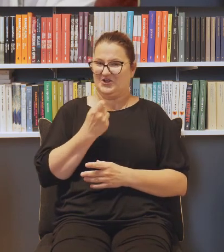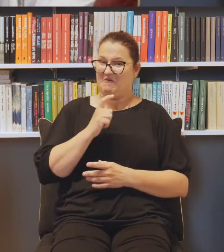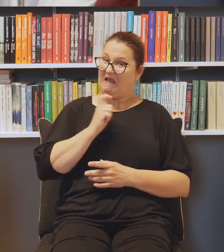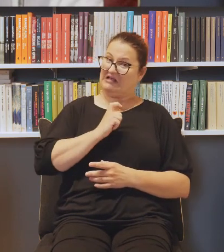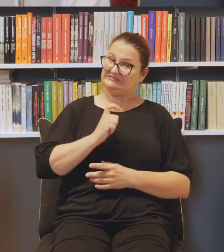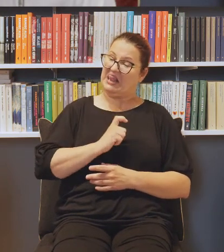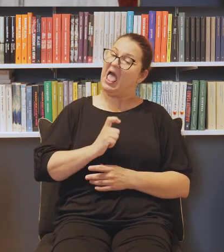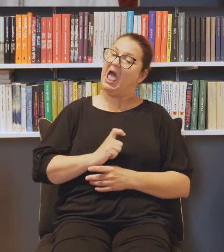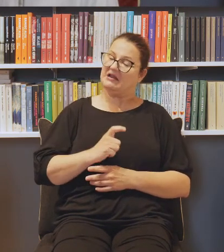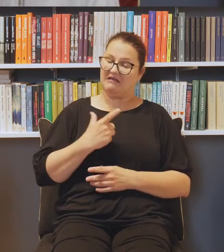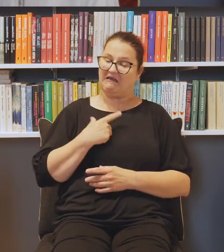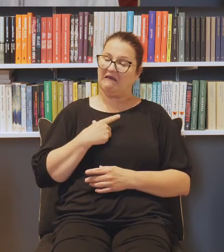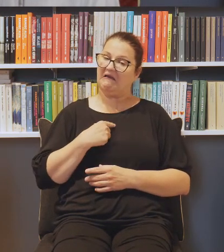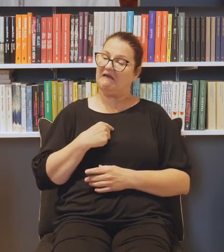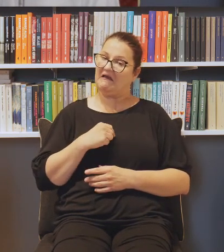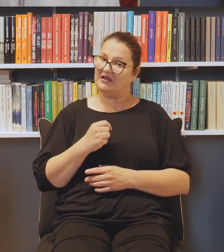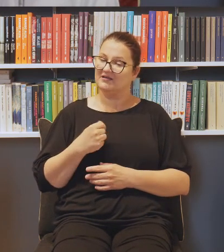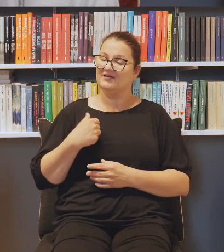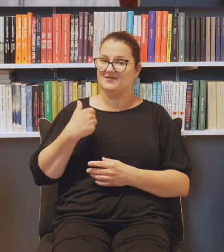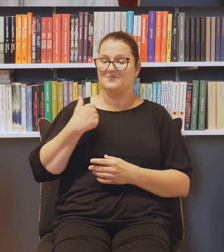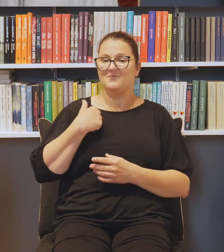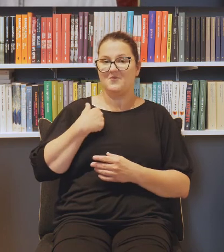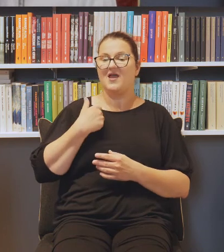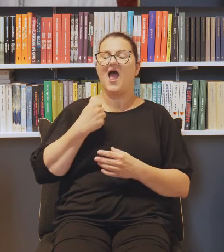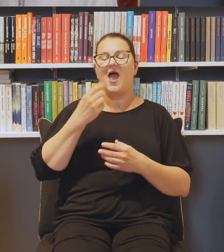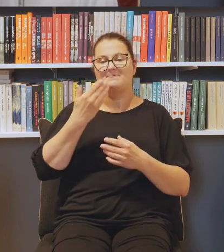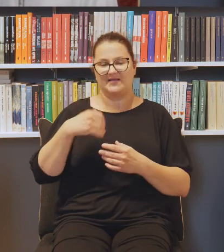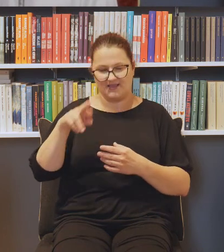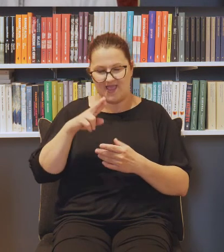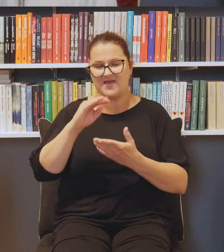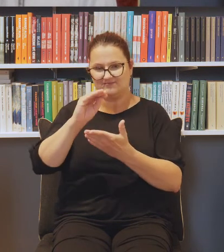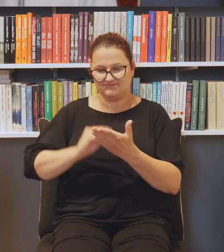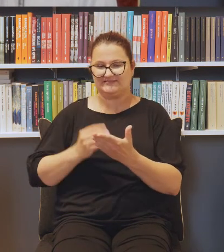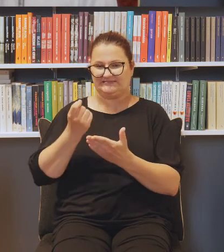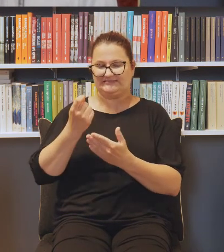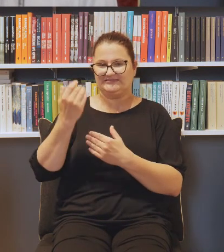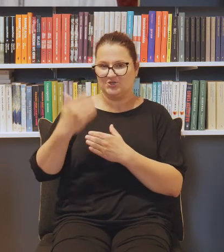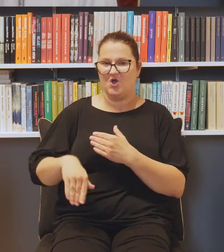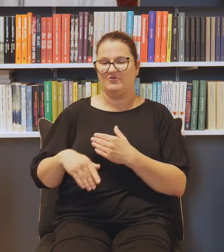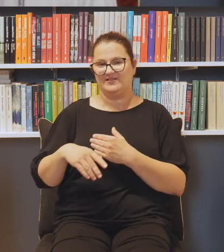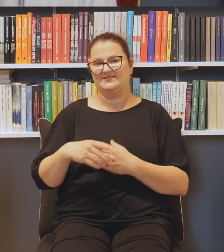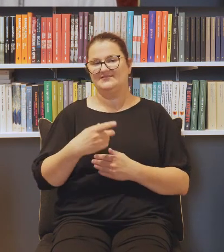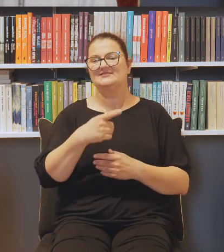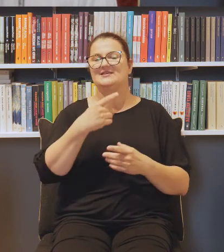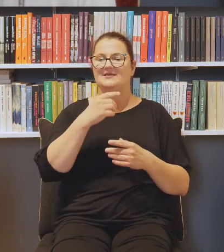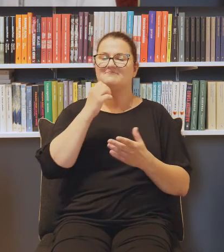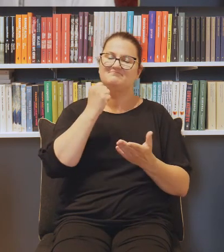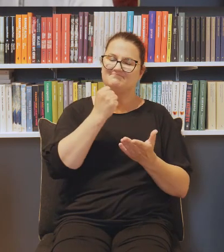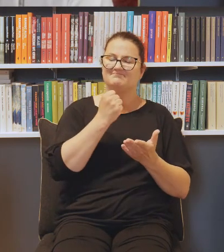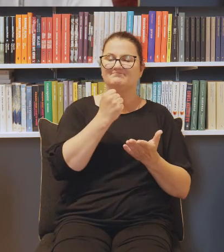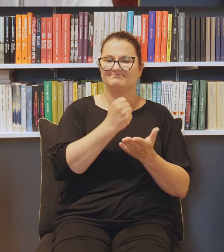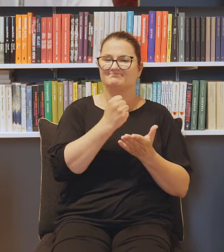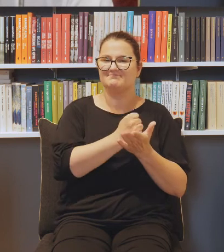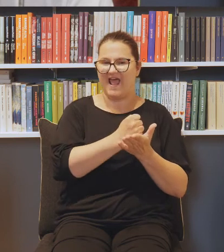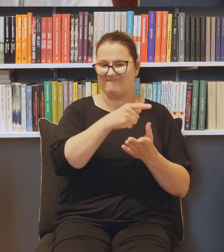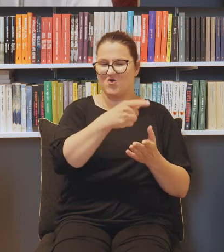bo prawo, już skończyłem się pracę magisterską z napisania i ten, on był taki poważny pan mecenas i nie mówię, że wszyscy